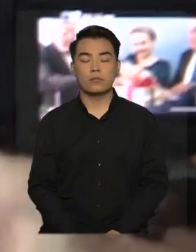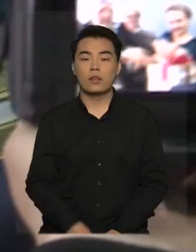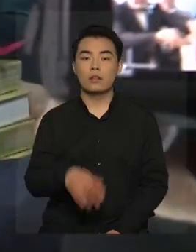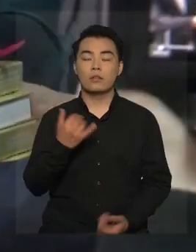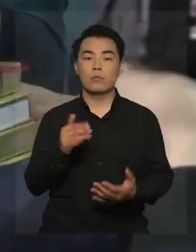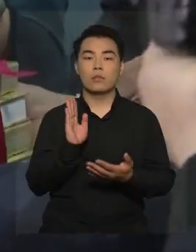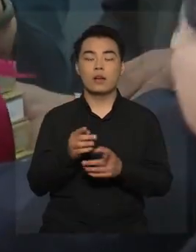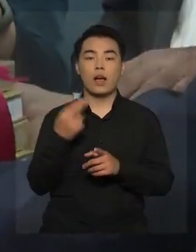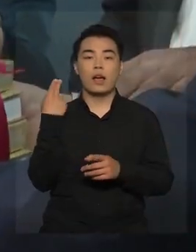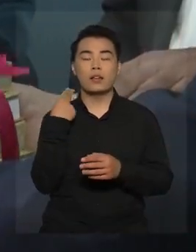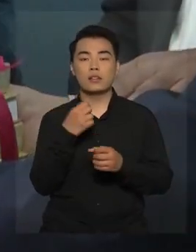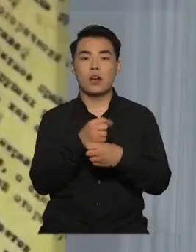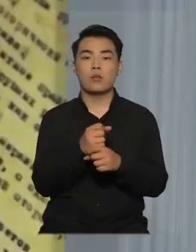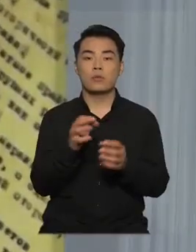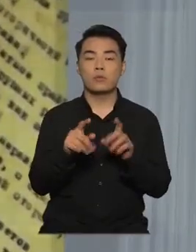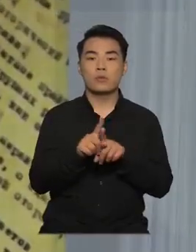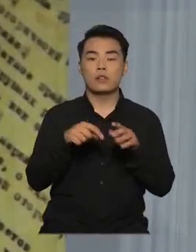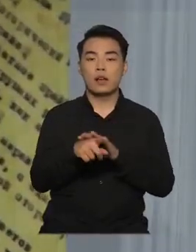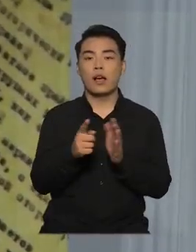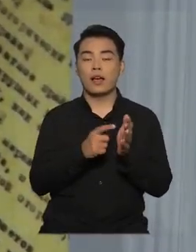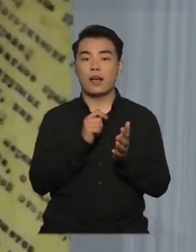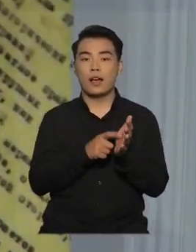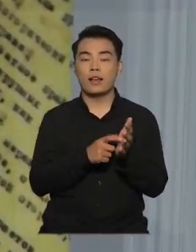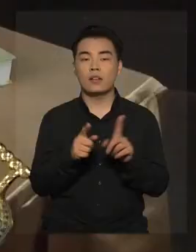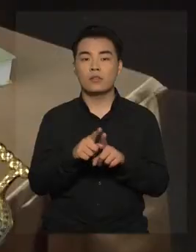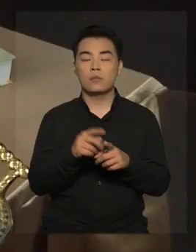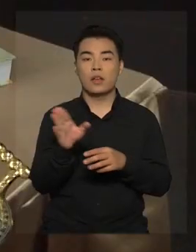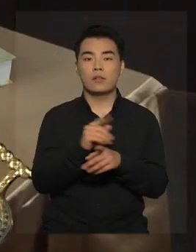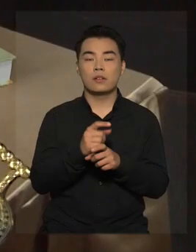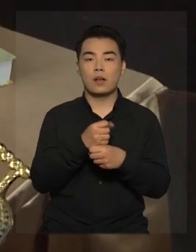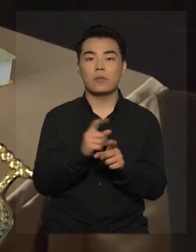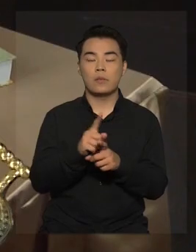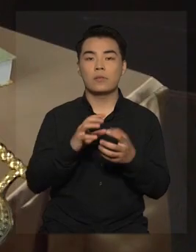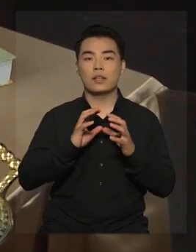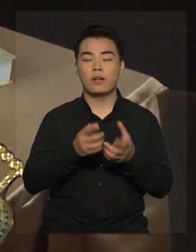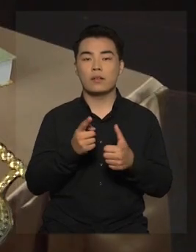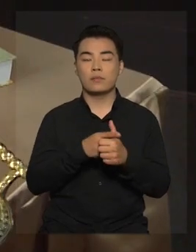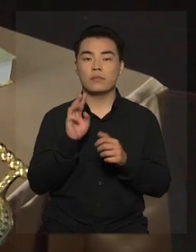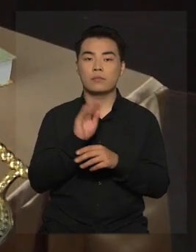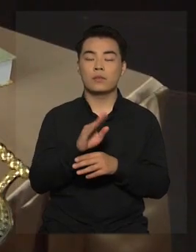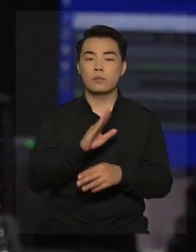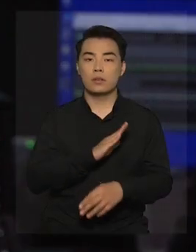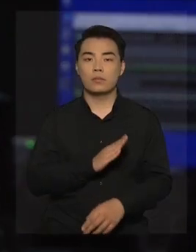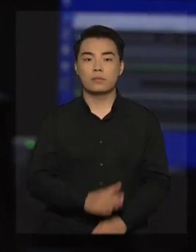Теперь на английском. Научный труд карагандинских ученых опубликовало издательство с мировым именем.